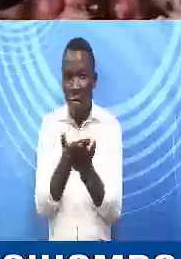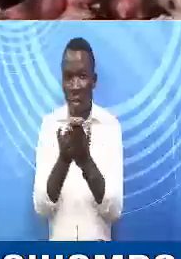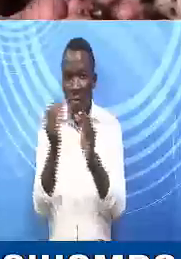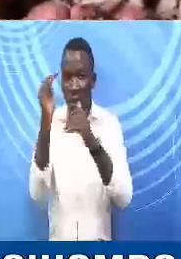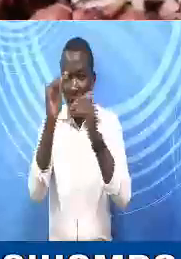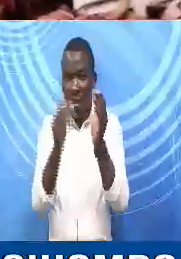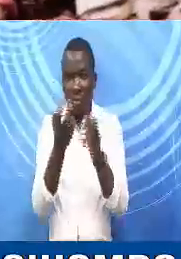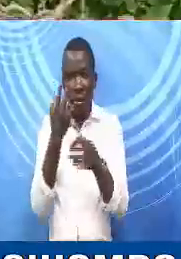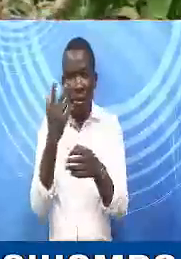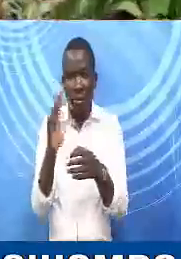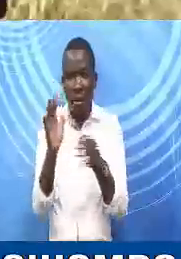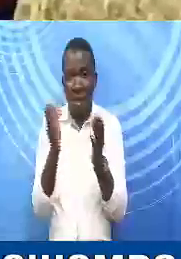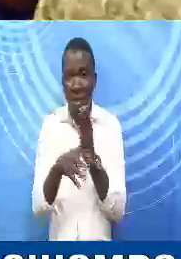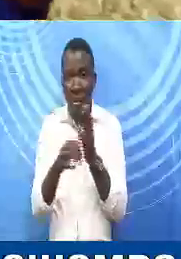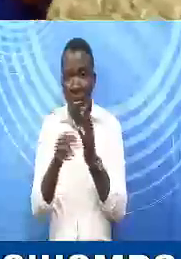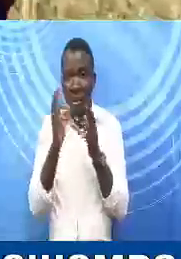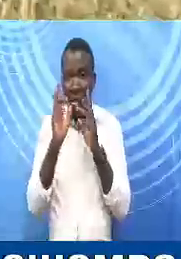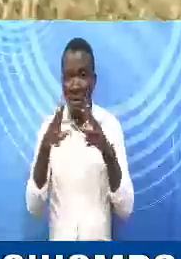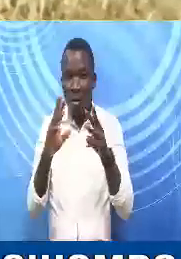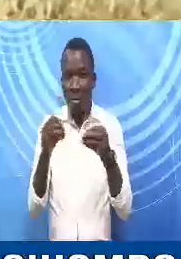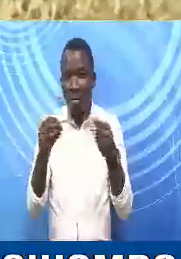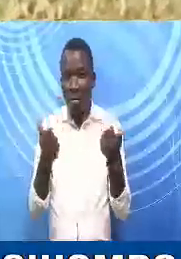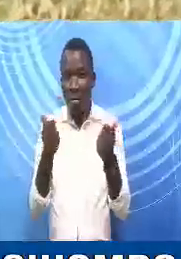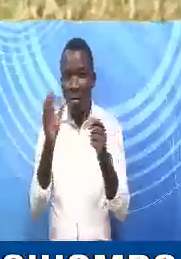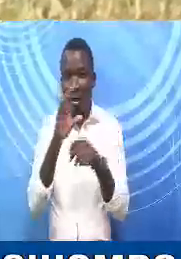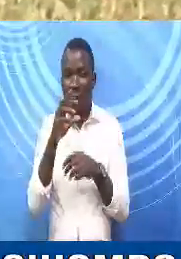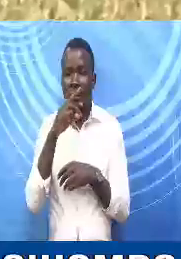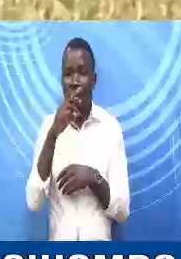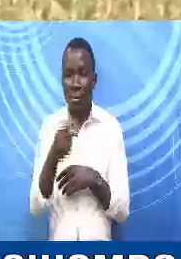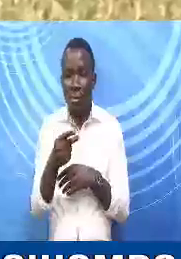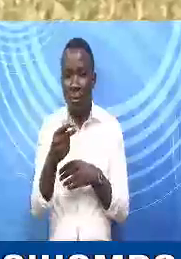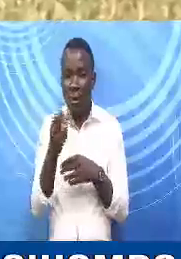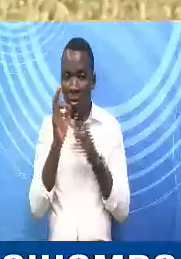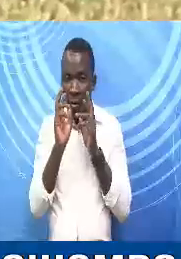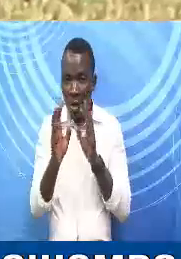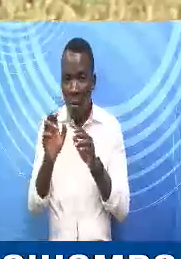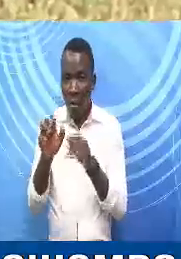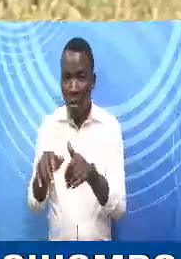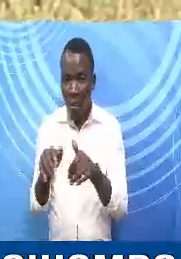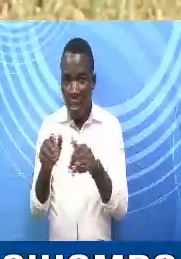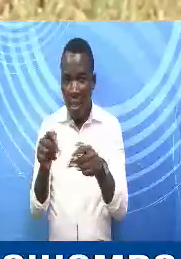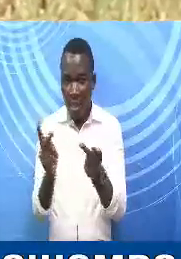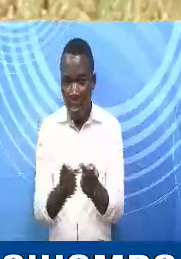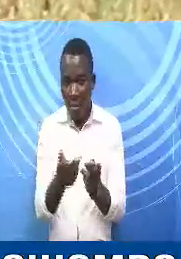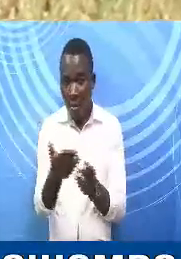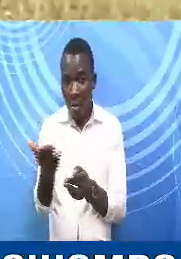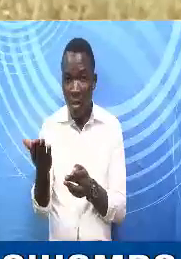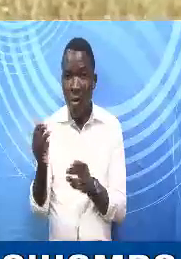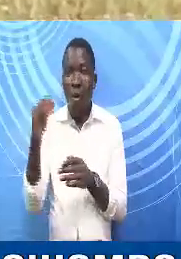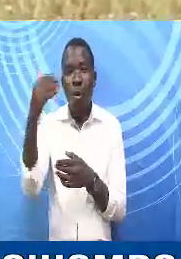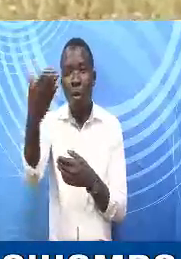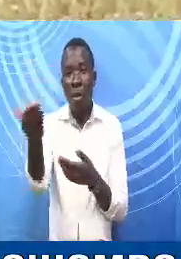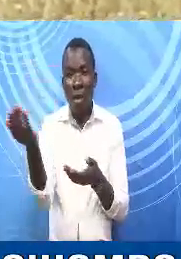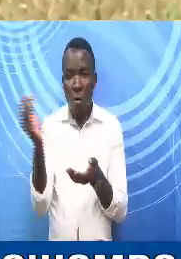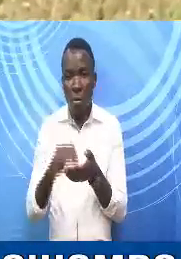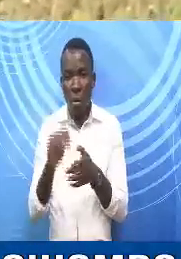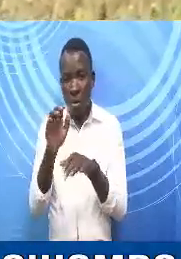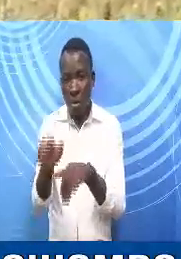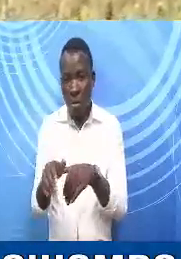zibigenza kugira ngo gishakirwe igisubizo. Urabona ko niba narahinze ngahandu hangana hacya ubuzataha singishoboye kwahinga, ubwo urabona